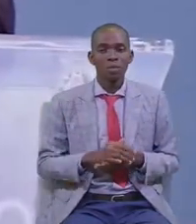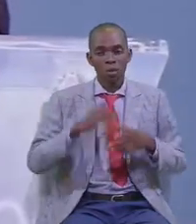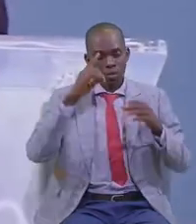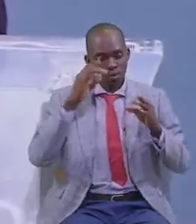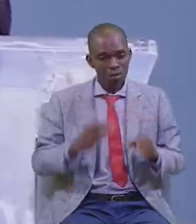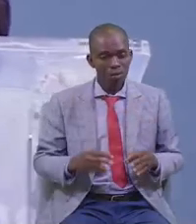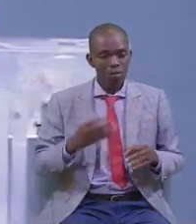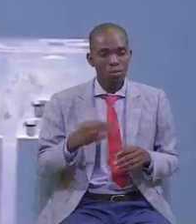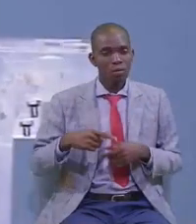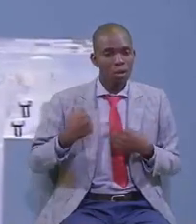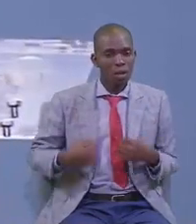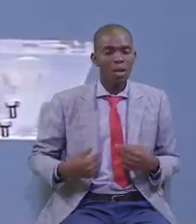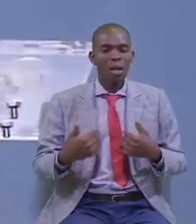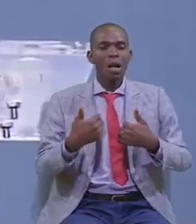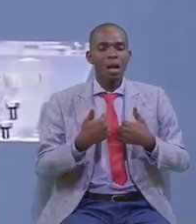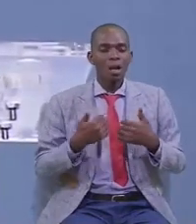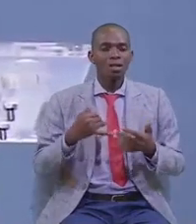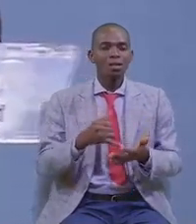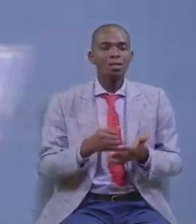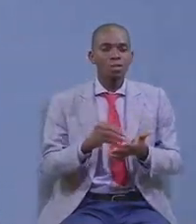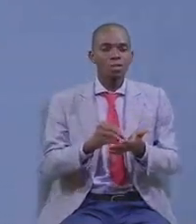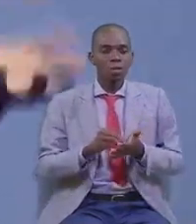Cela est fondé dans les Écritures.